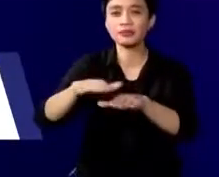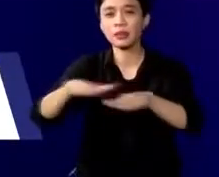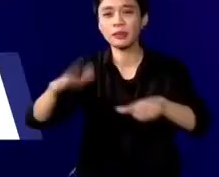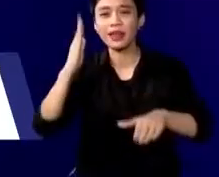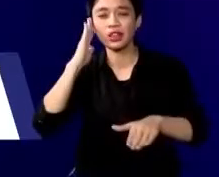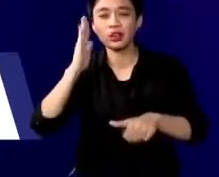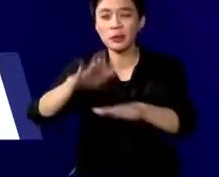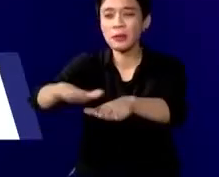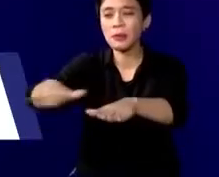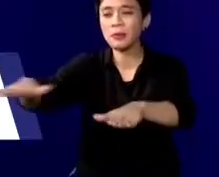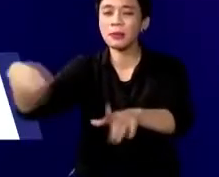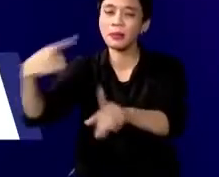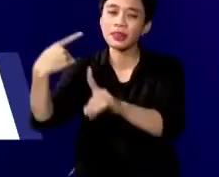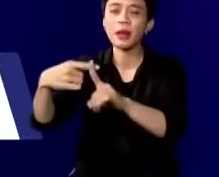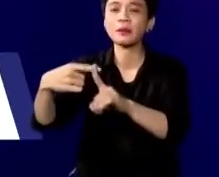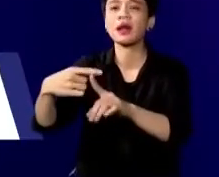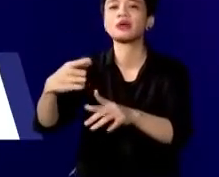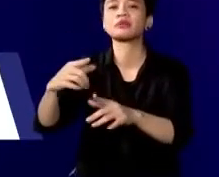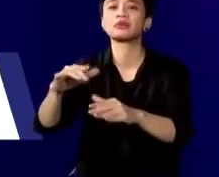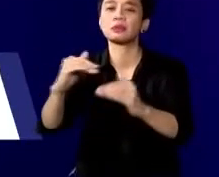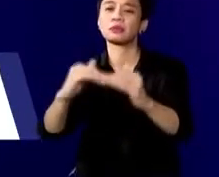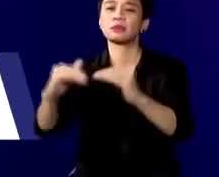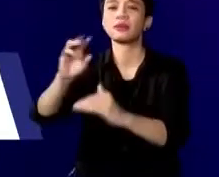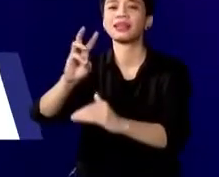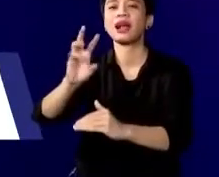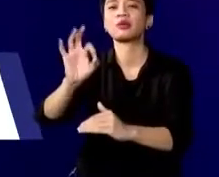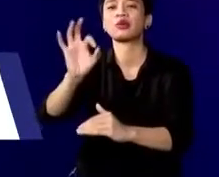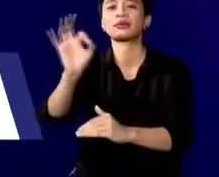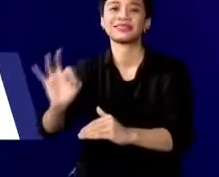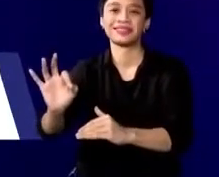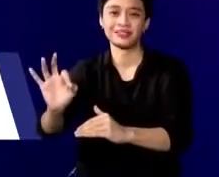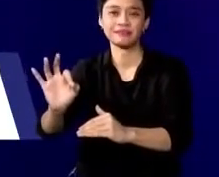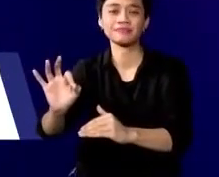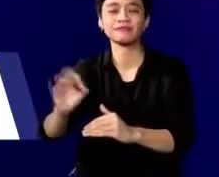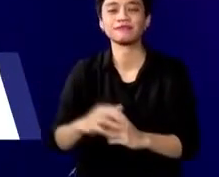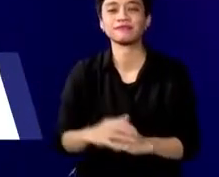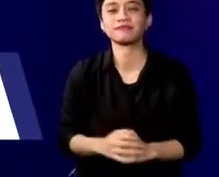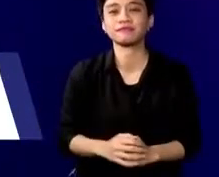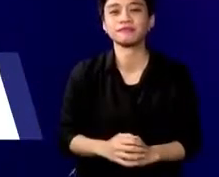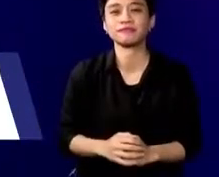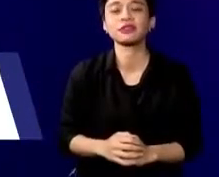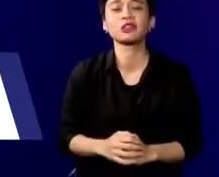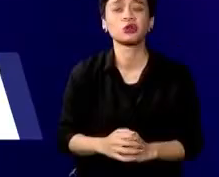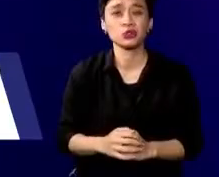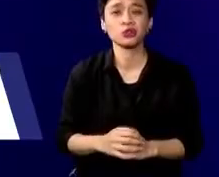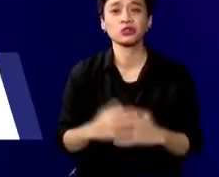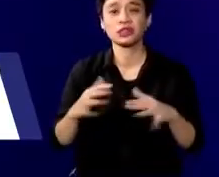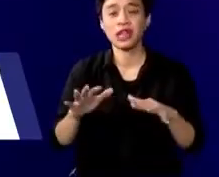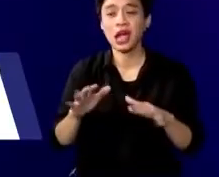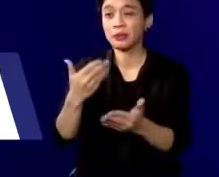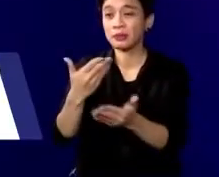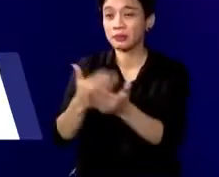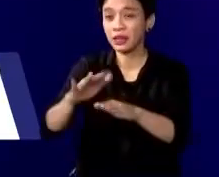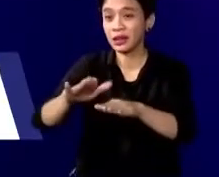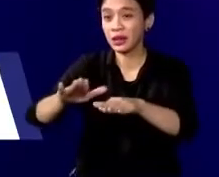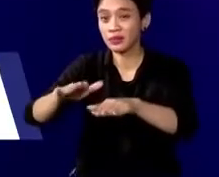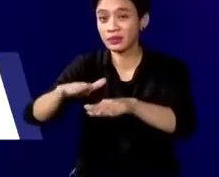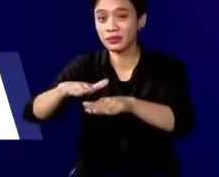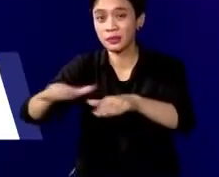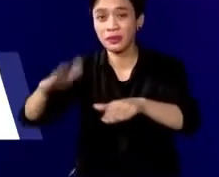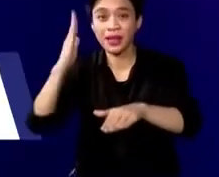tidurnya menjadi 30% dari jumlah ee kapasitas yang ada dan kami dari rumah